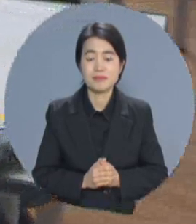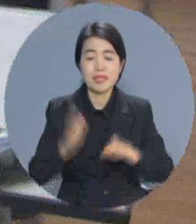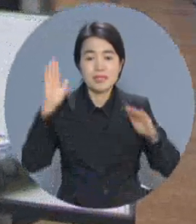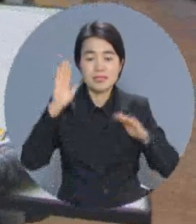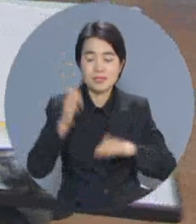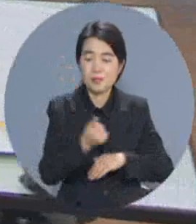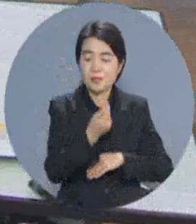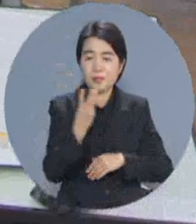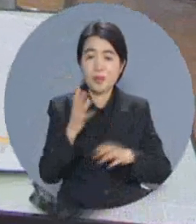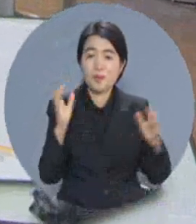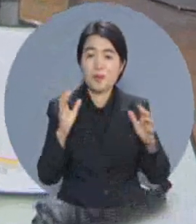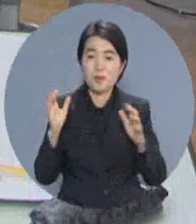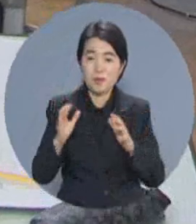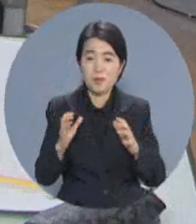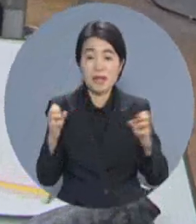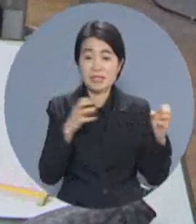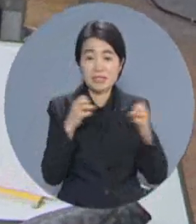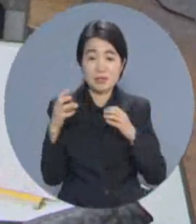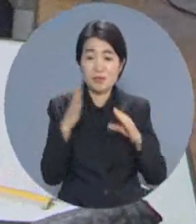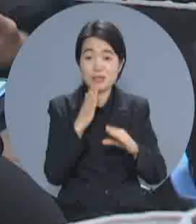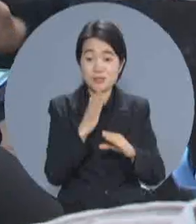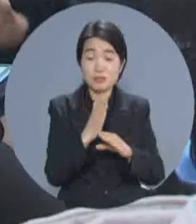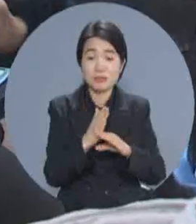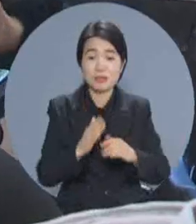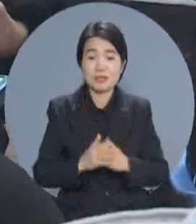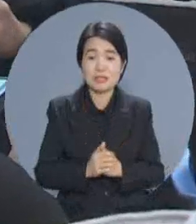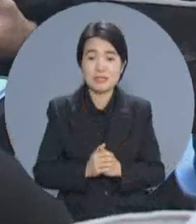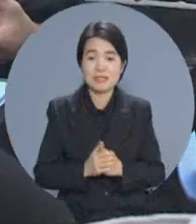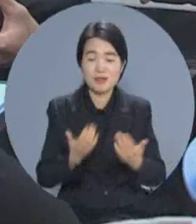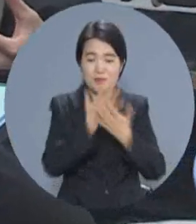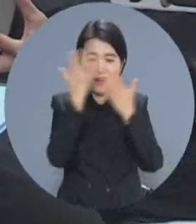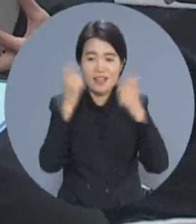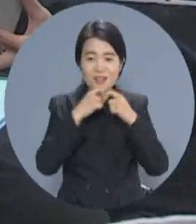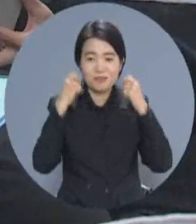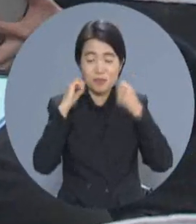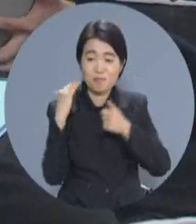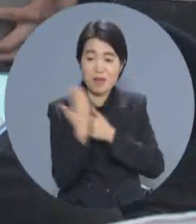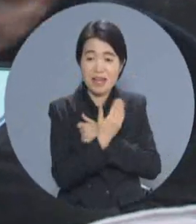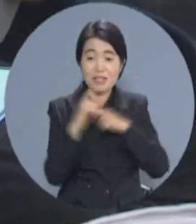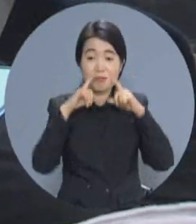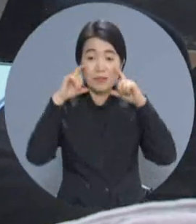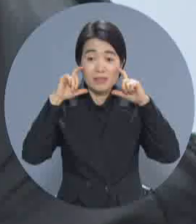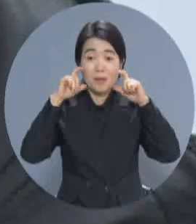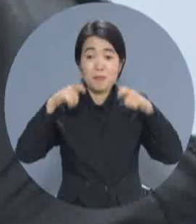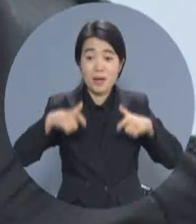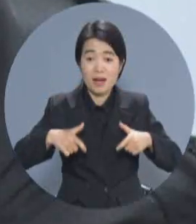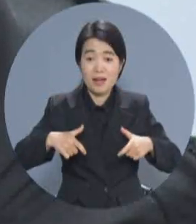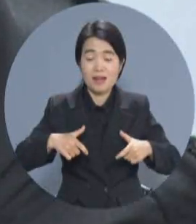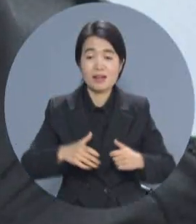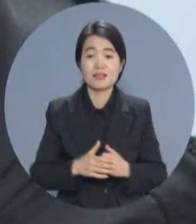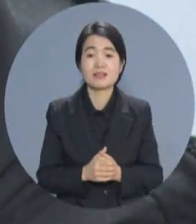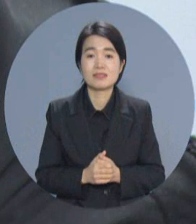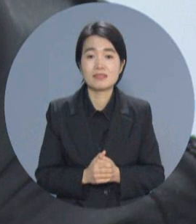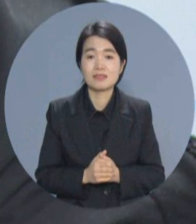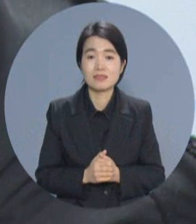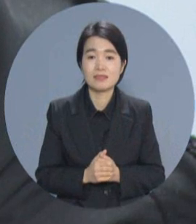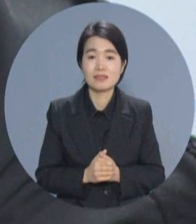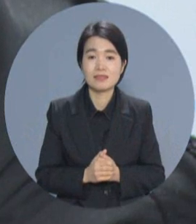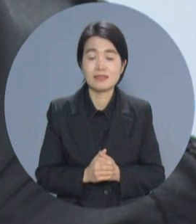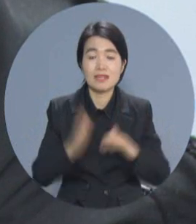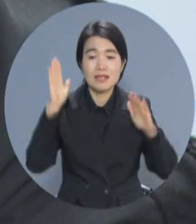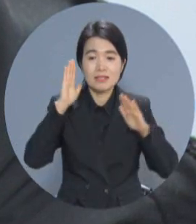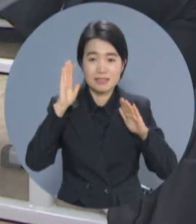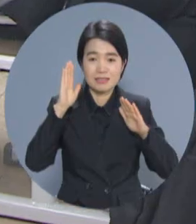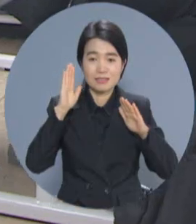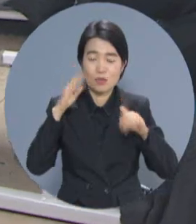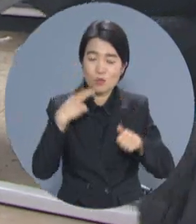학생들이 3, 4, 5 모여 앉아 이야기를 나눕니다. 환한 웃음을 가리기 일쑤였던 마스크를 벗어놨습니다.